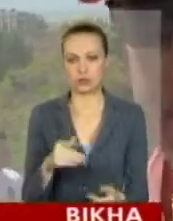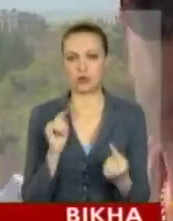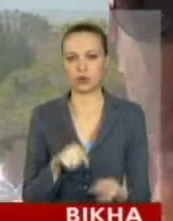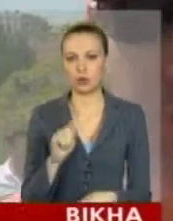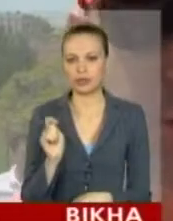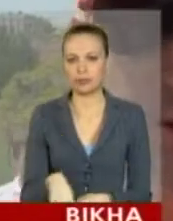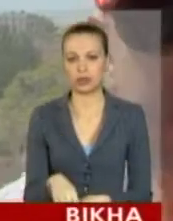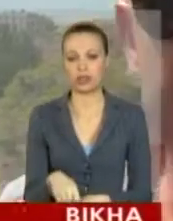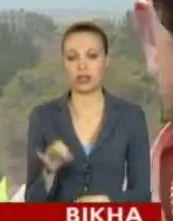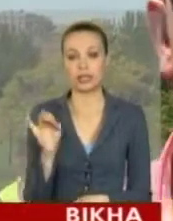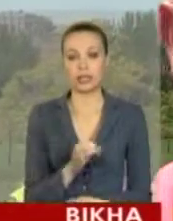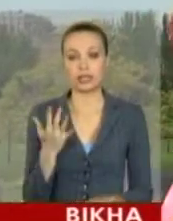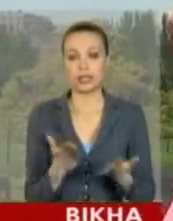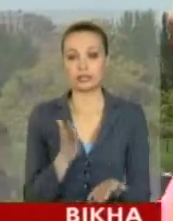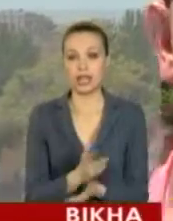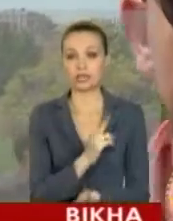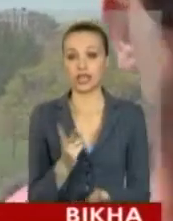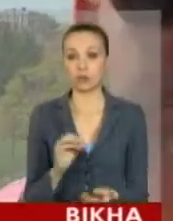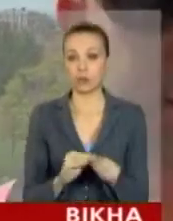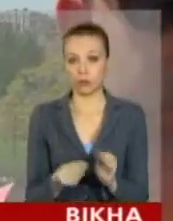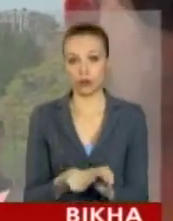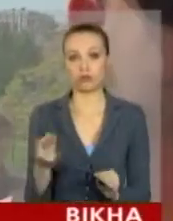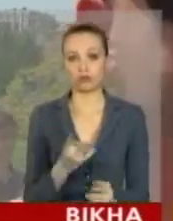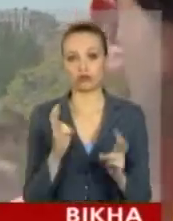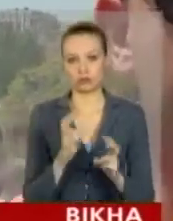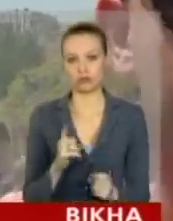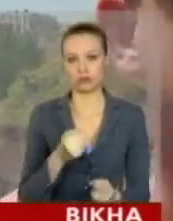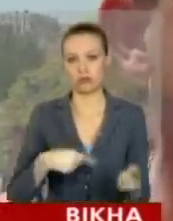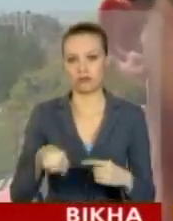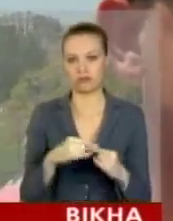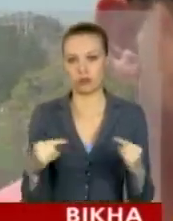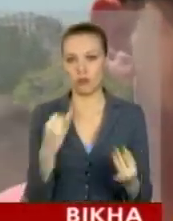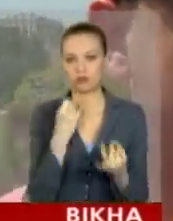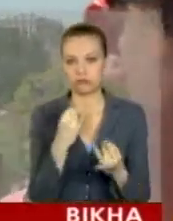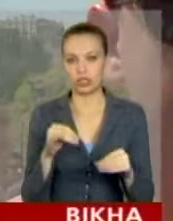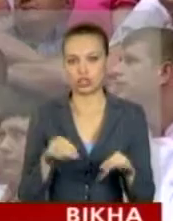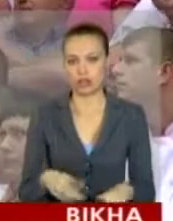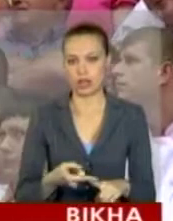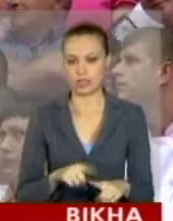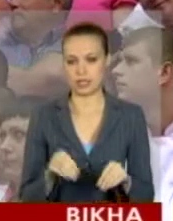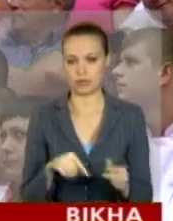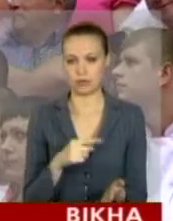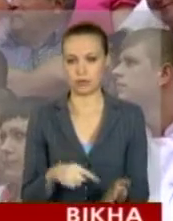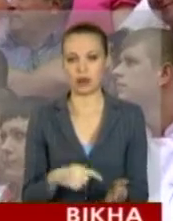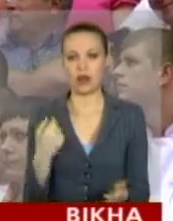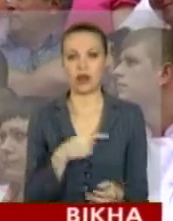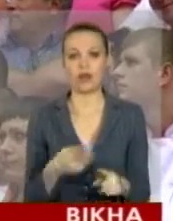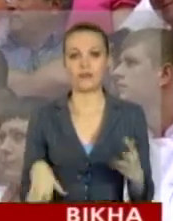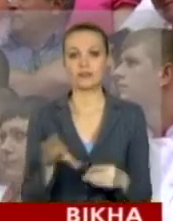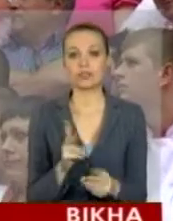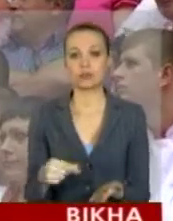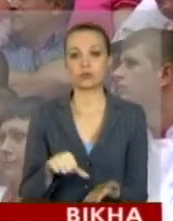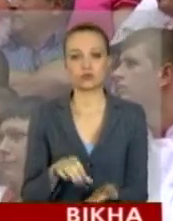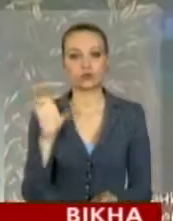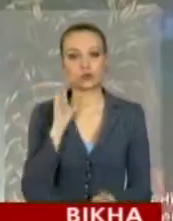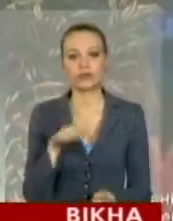війни. Вот. И если есть какие-то проблемы, необходимо садиться за стол переговоров и решать эти проблемы. Усі присутні на стадіоні